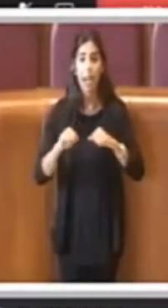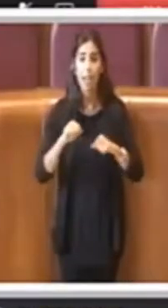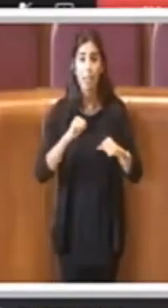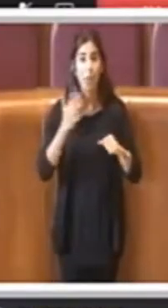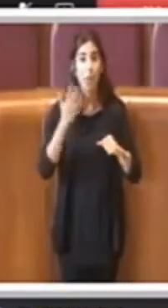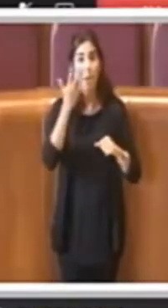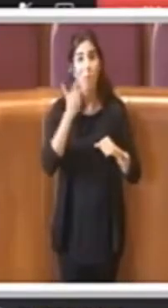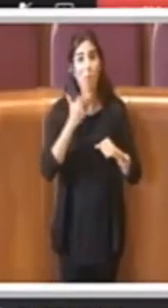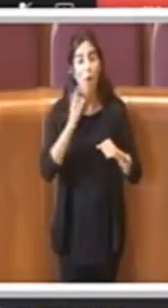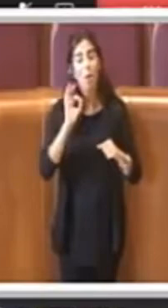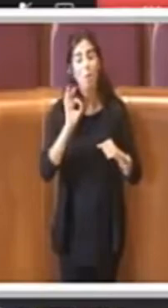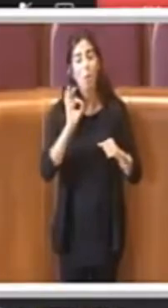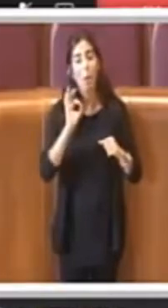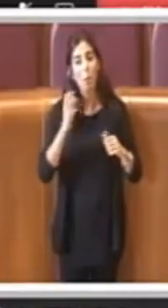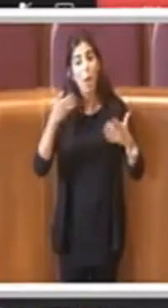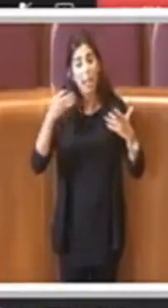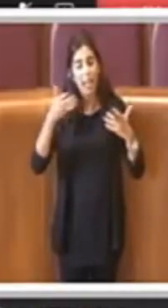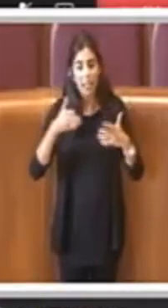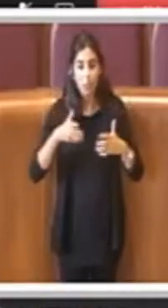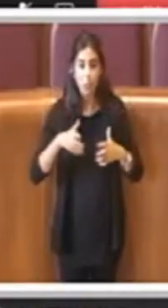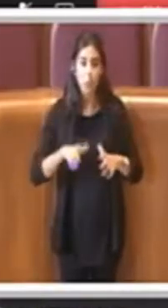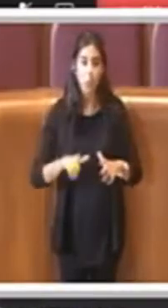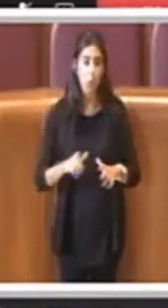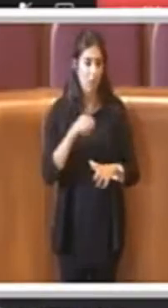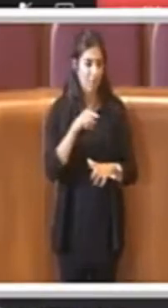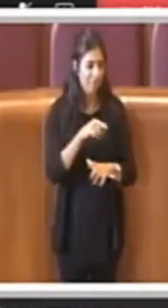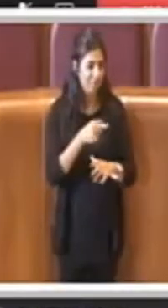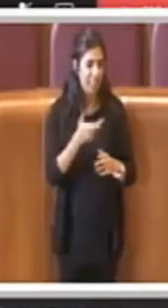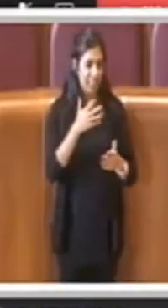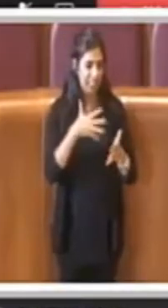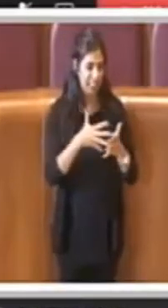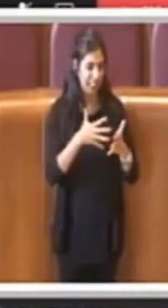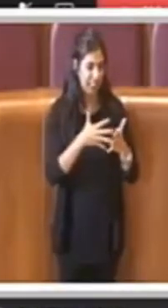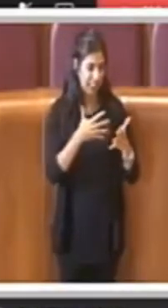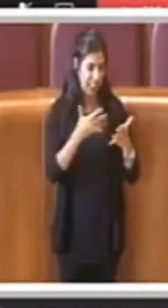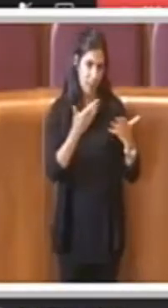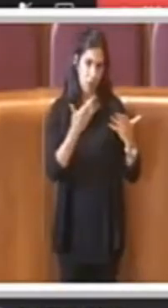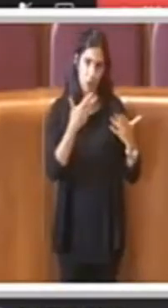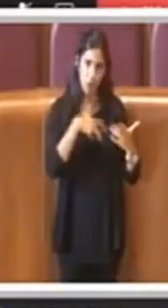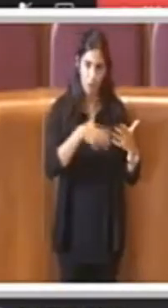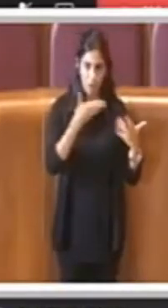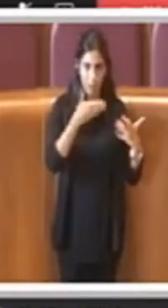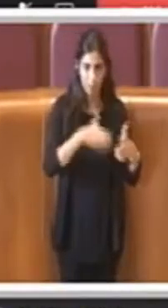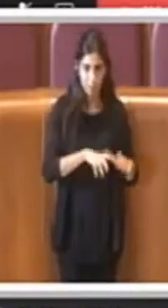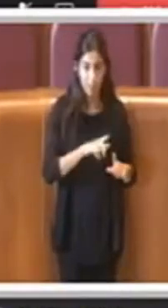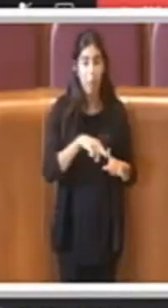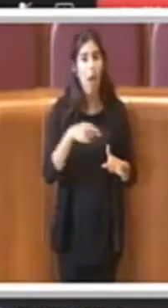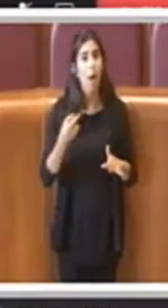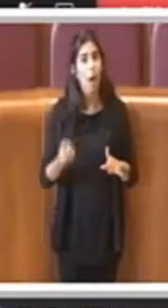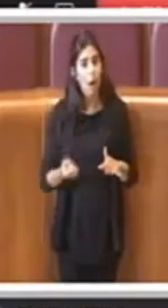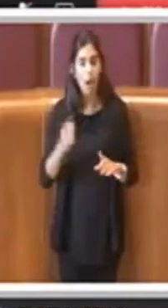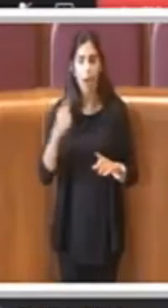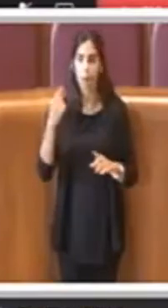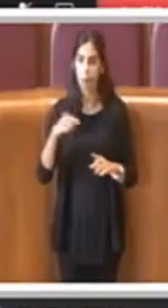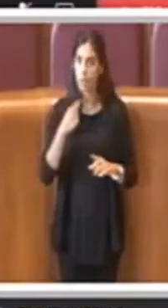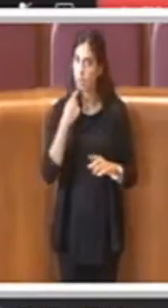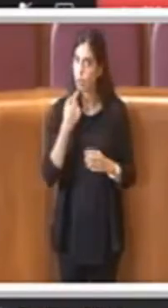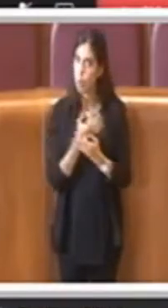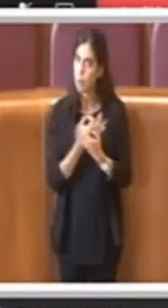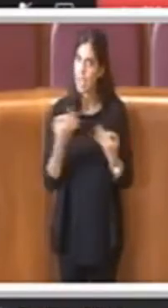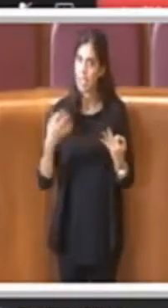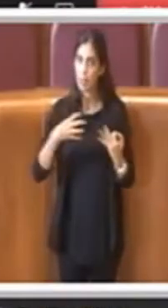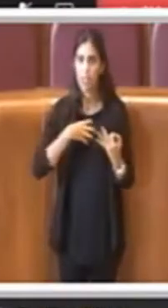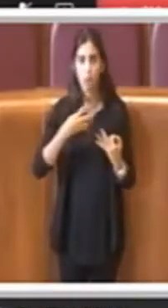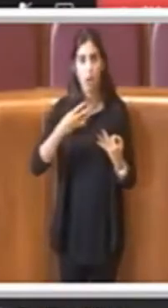riduzione di questa, da una parte, il disagio sociale, ma di riuscire, come ha detto perfettamente, su questo voglio ringraziarlo, l'assessore Montuori,